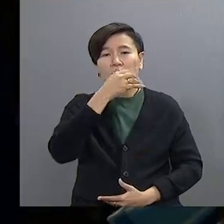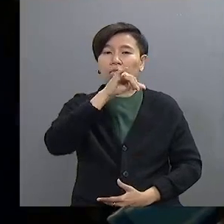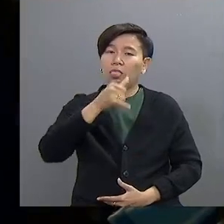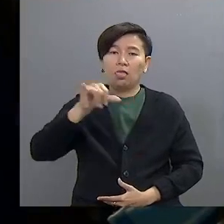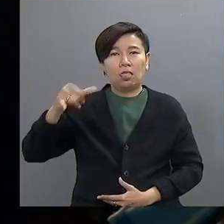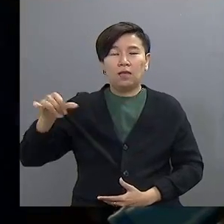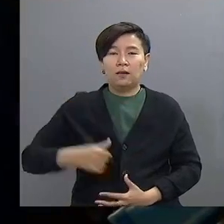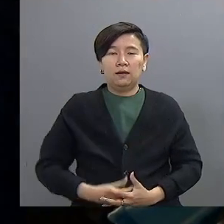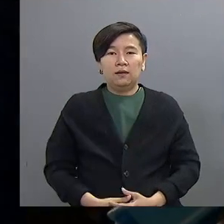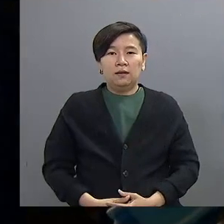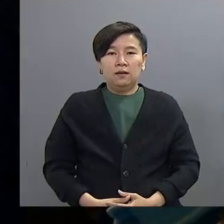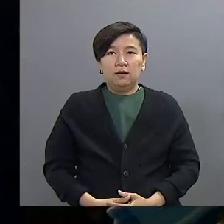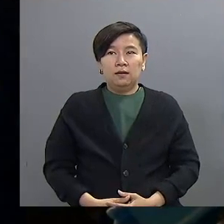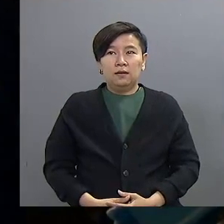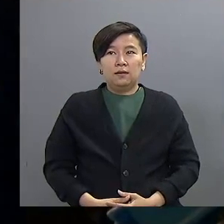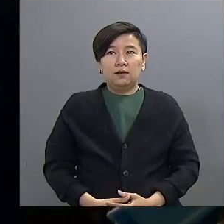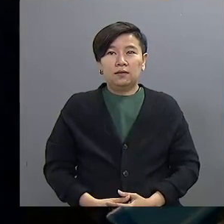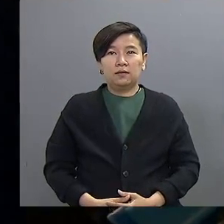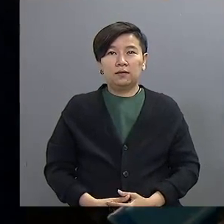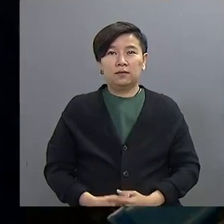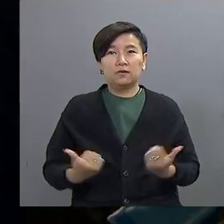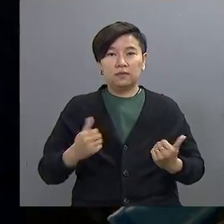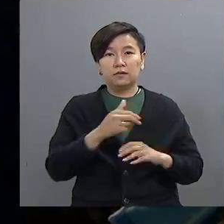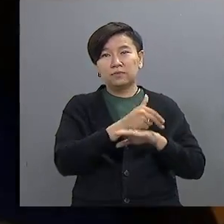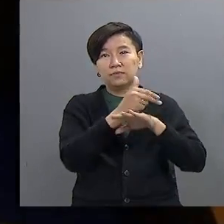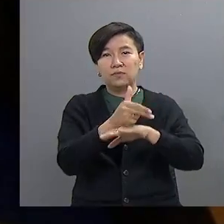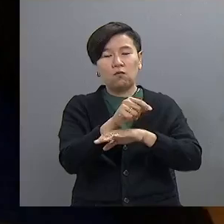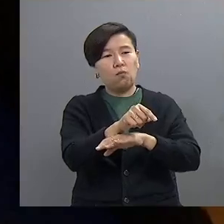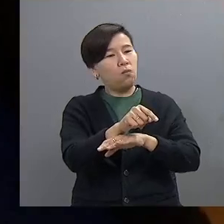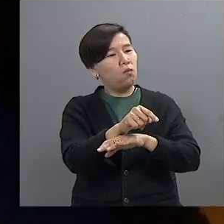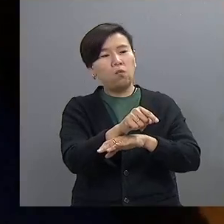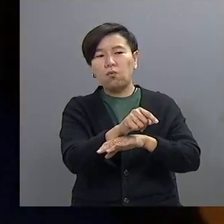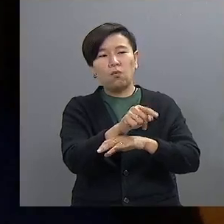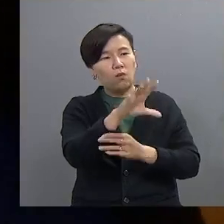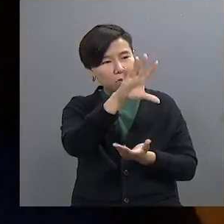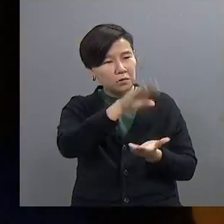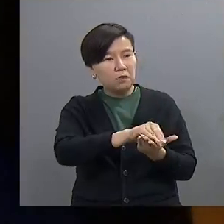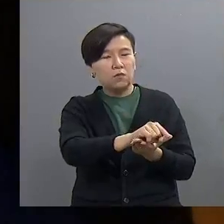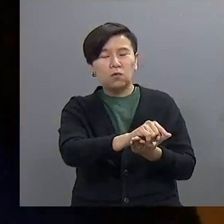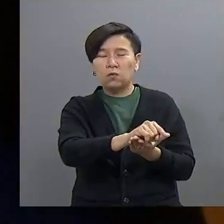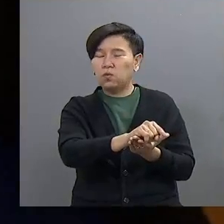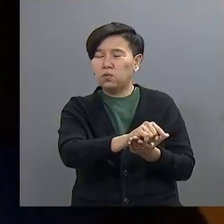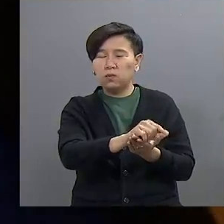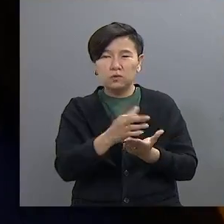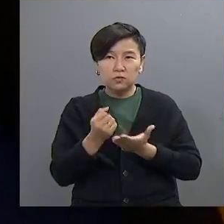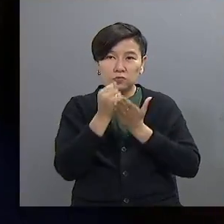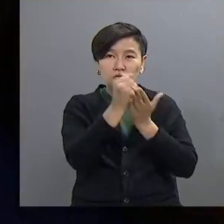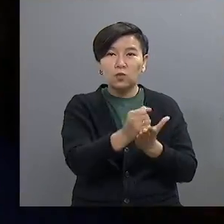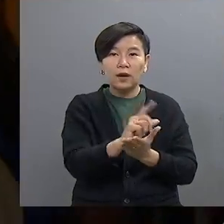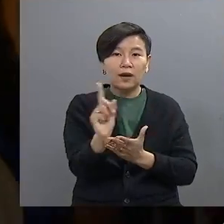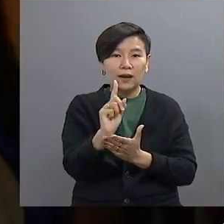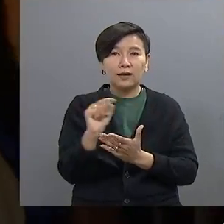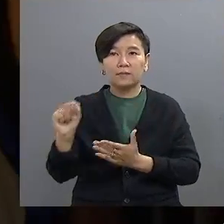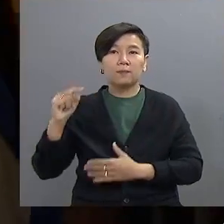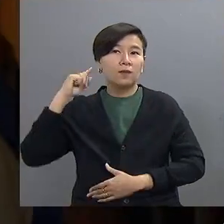เคสนี้ทีมข่าวเราทิ้งไม่ได้จริงๆนะคะก็ ช่วยประสานไปยังนางลัดดาสม